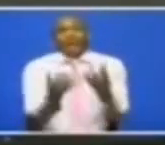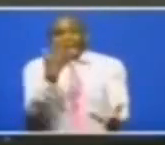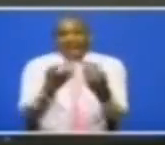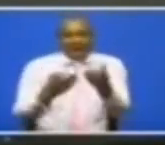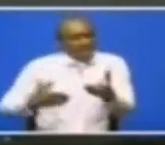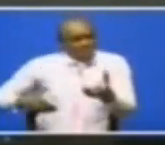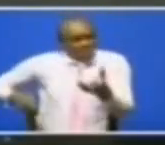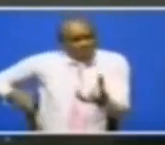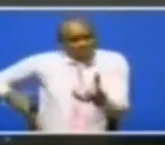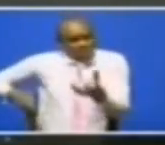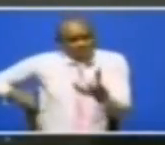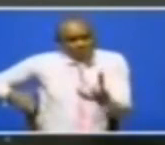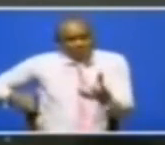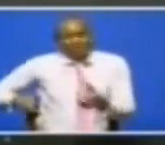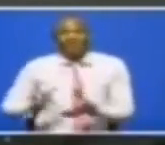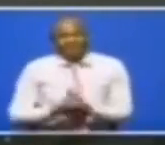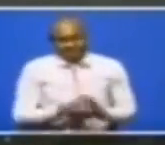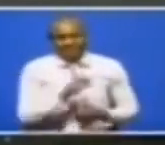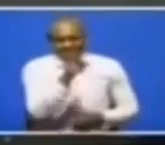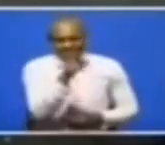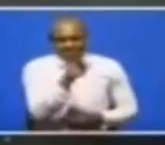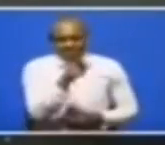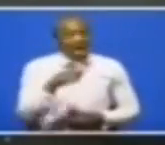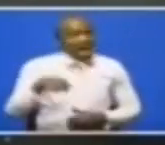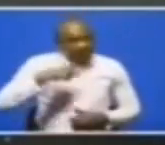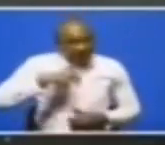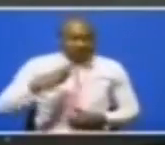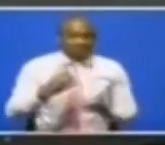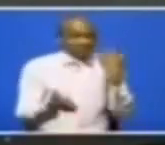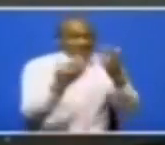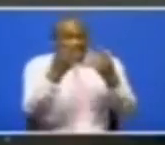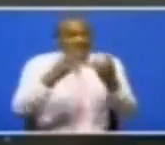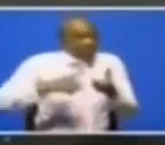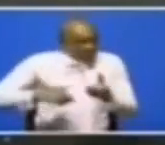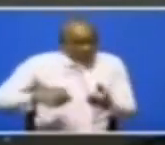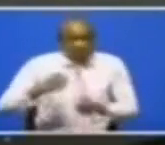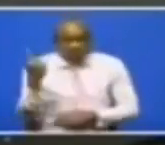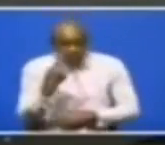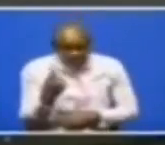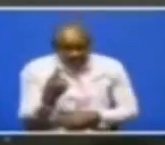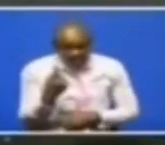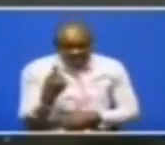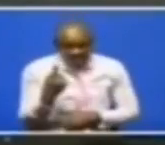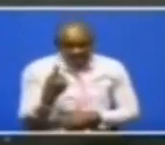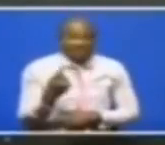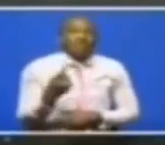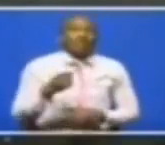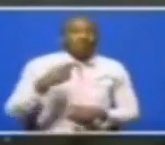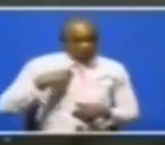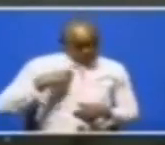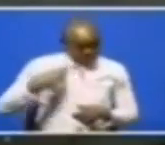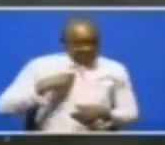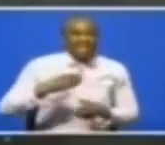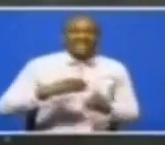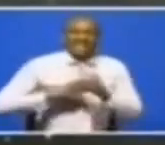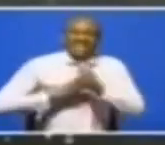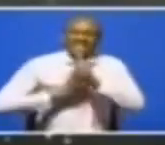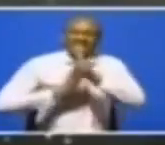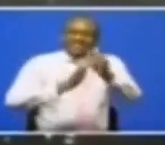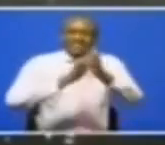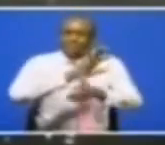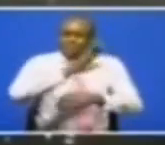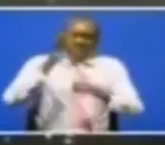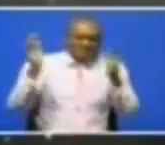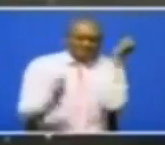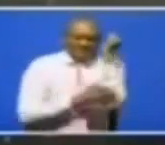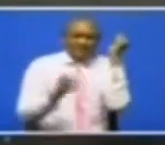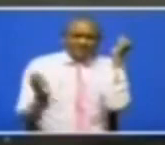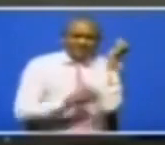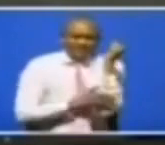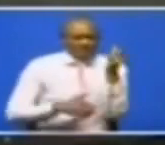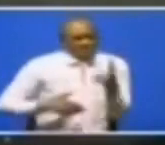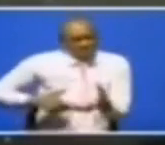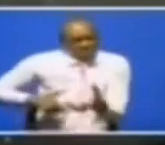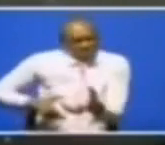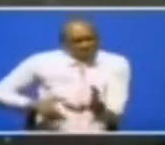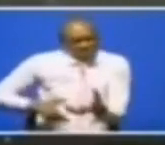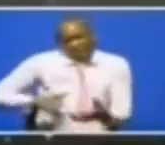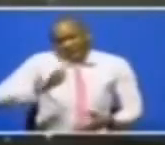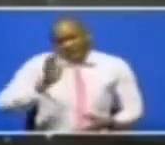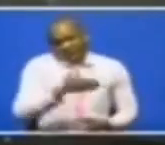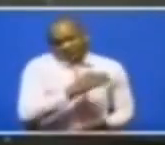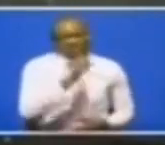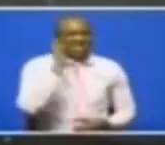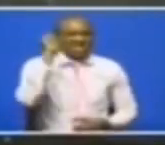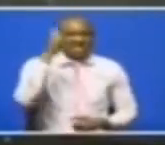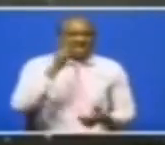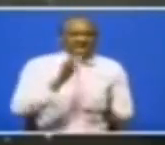kuzima moto. Sasa atuzimi moto tu, ambacho tunazima, tunazima uongozi mbovu ambao umeifanya